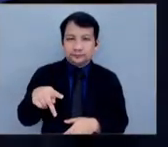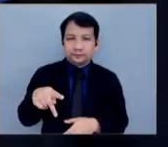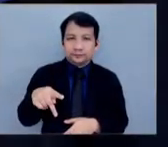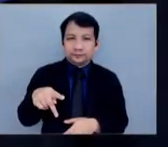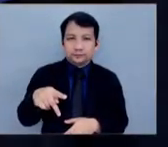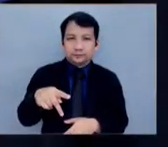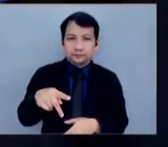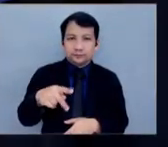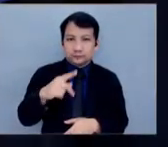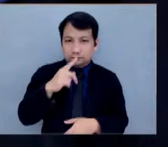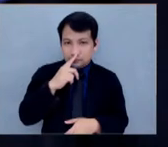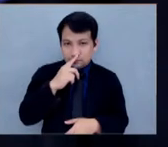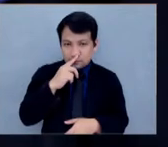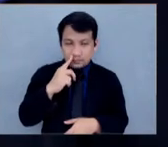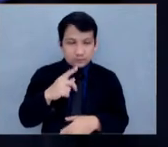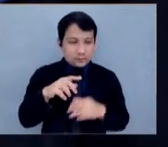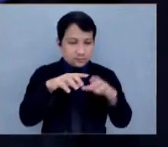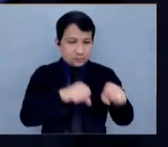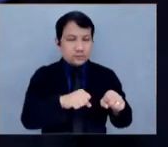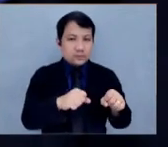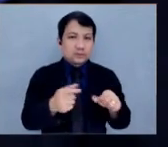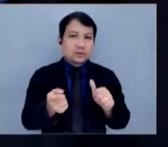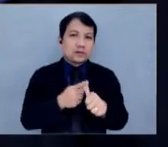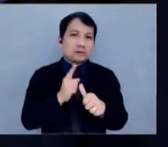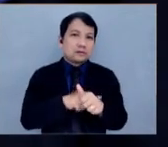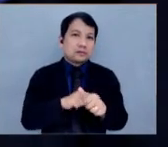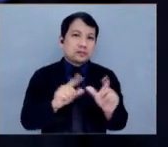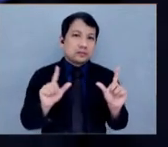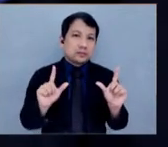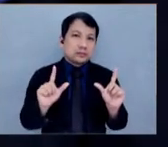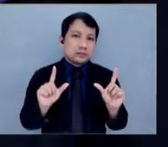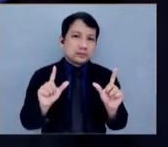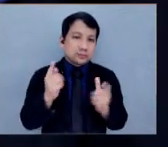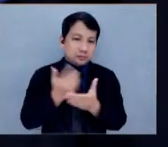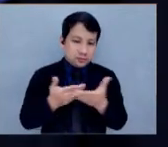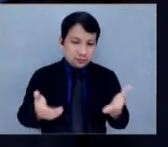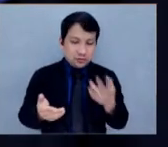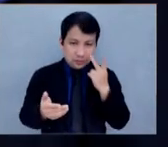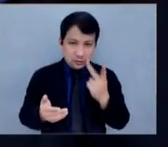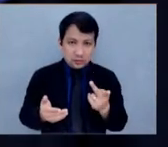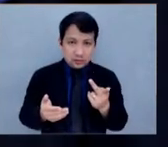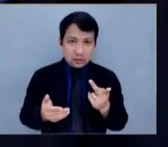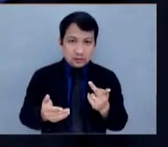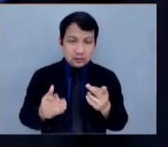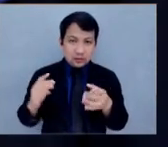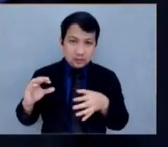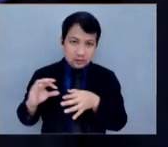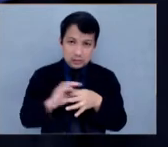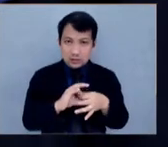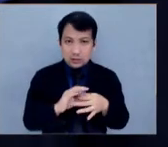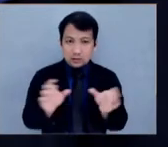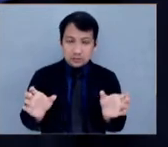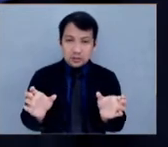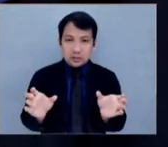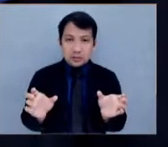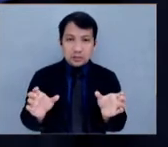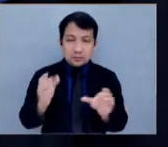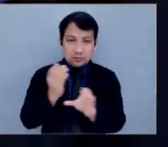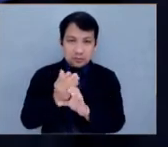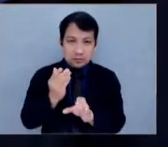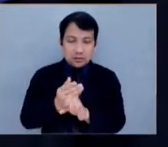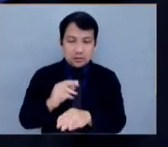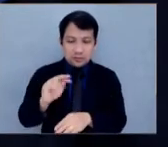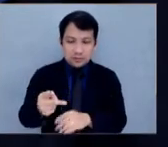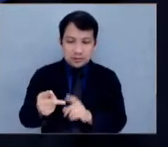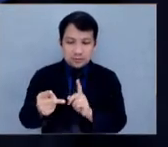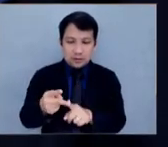ay confiscated po yung kanilang mga gadgets po na makikita po na naka-attach po sa kanilang mga vehicle. Sa pangalawang offense po